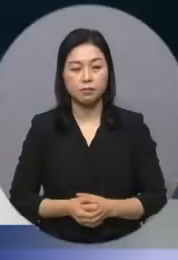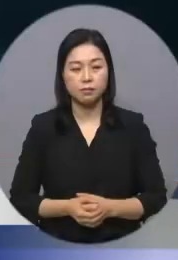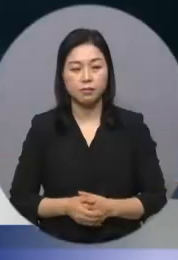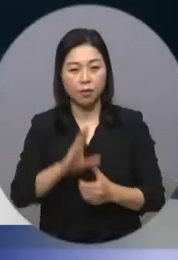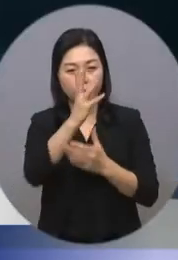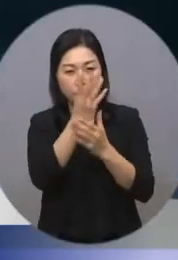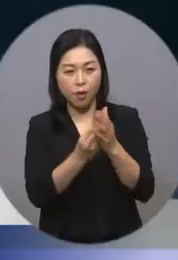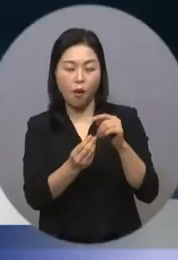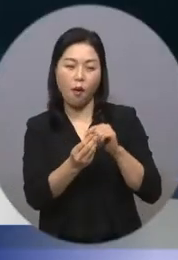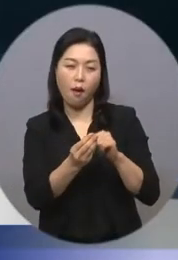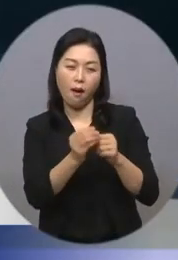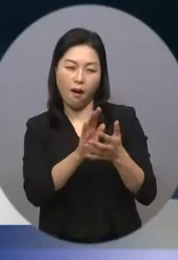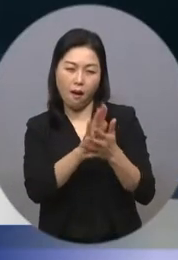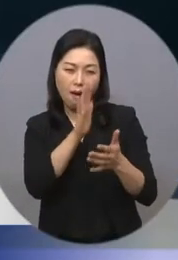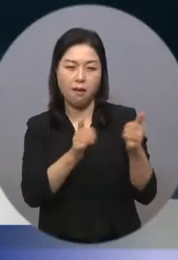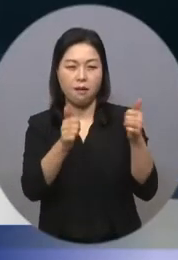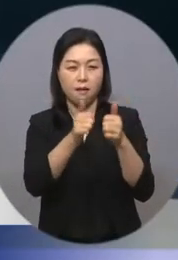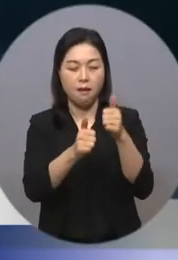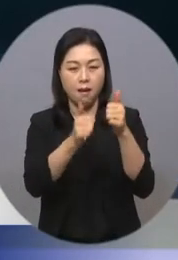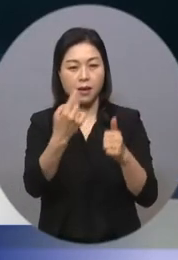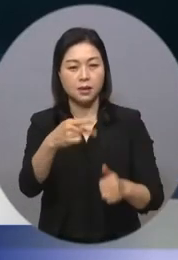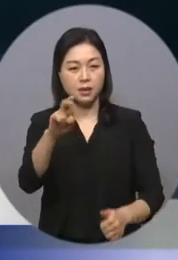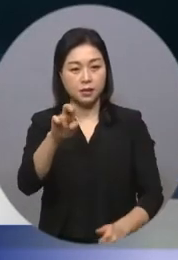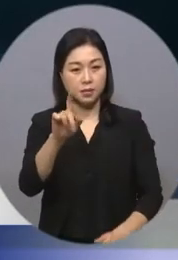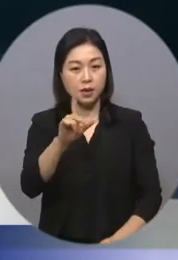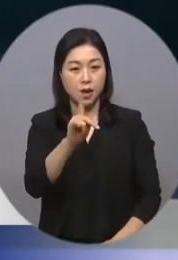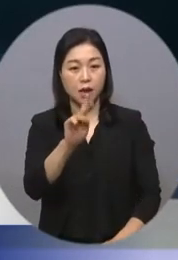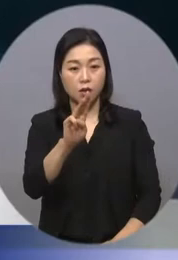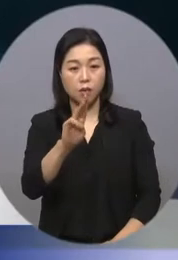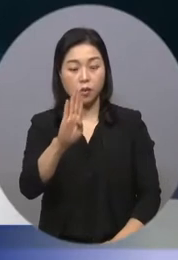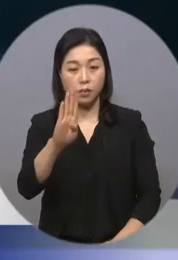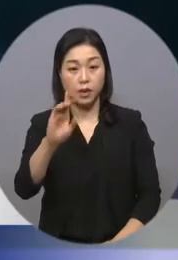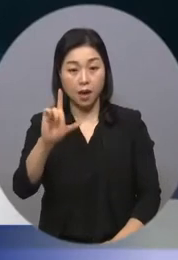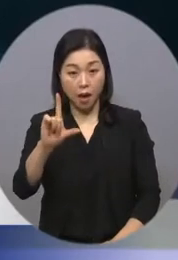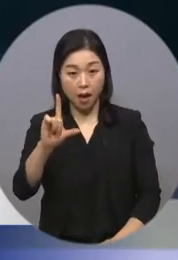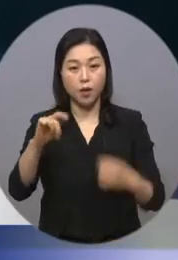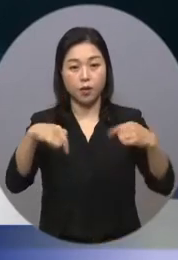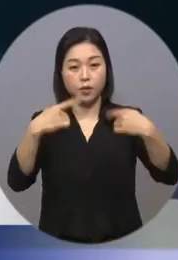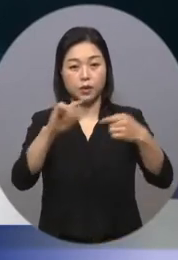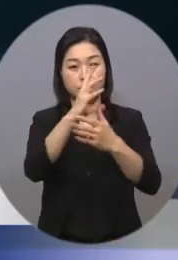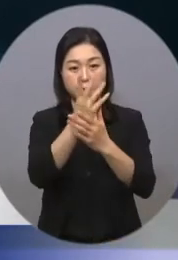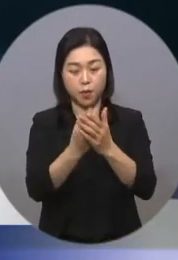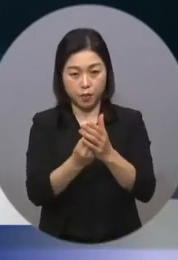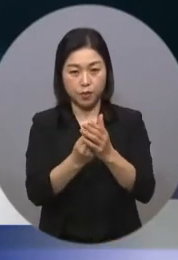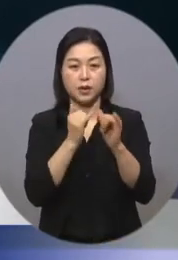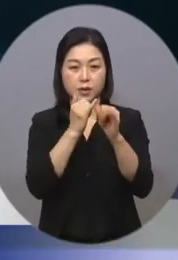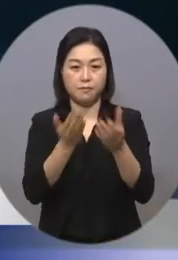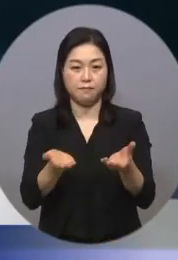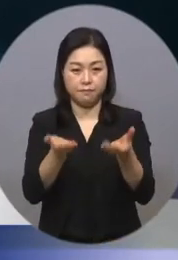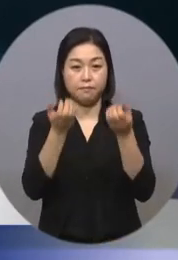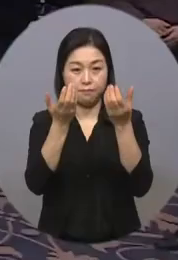농구 코트를 뜨겁게 불태웠던 2021 KWBL 휠체어 농구리그 시상식이 열렸습니다.